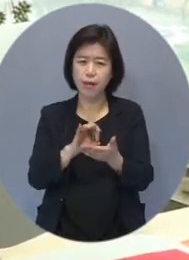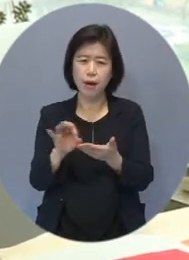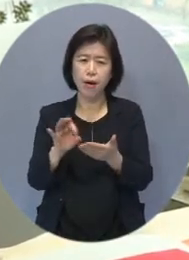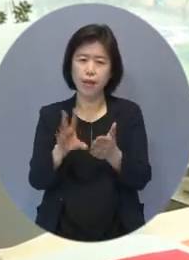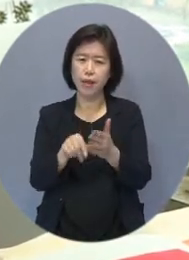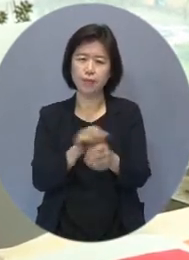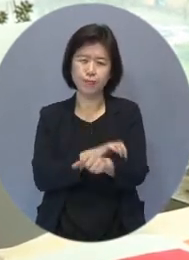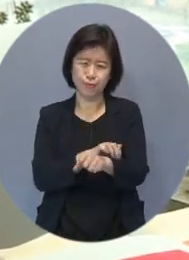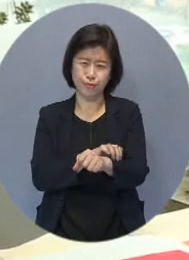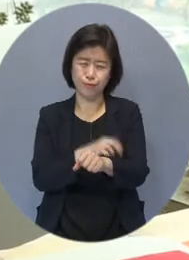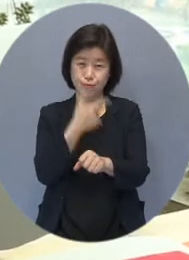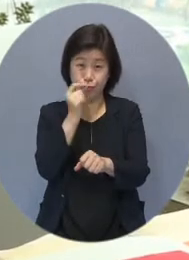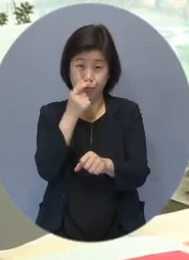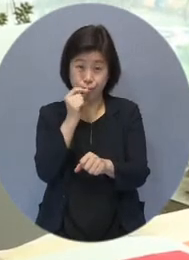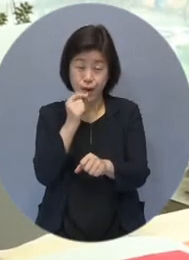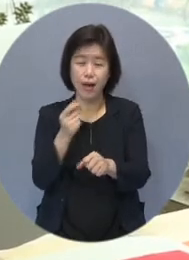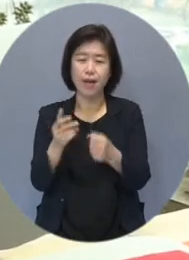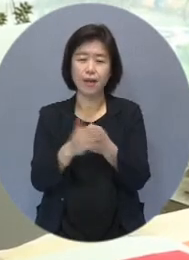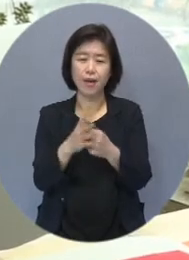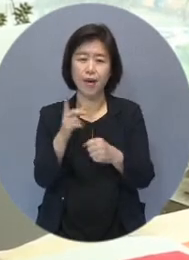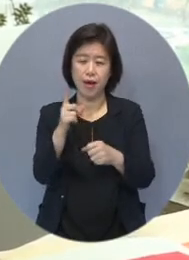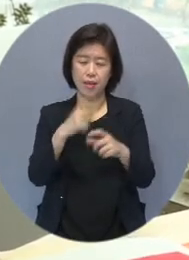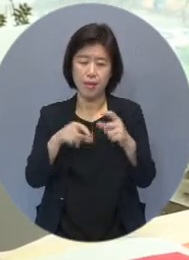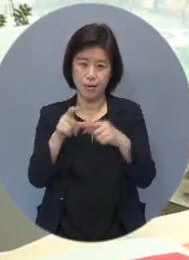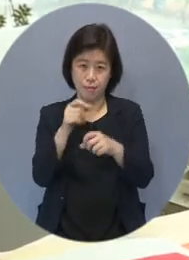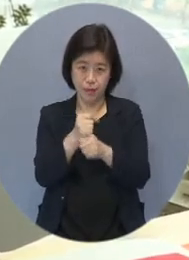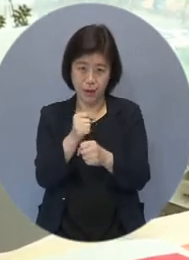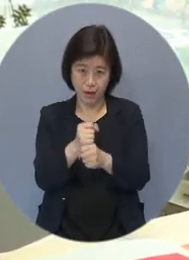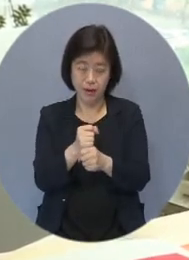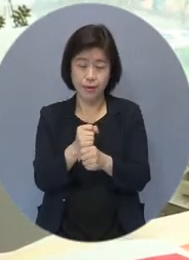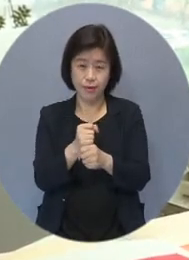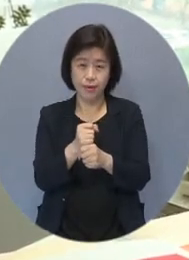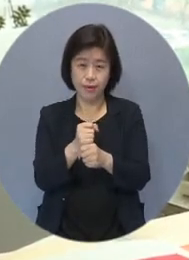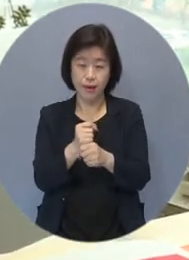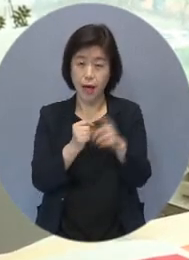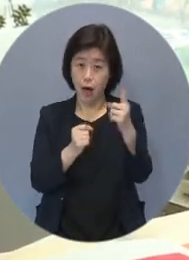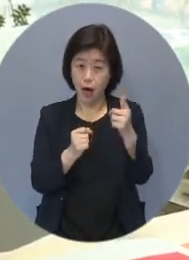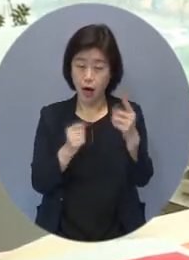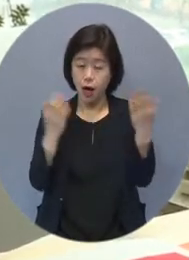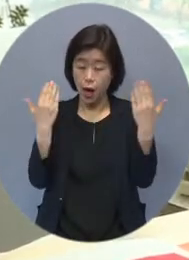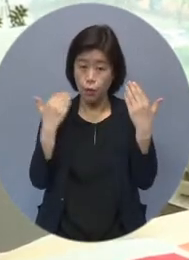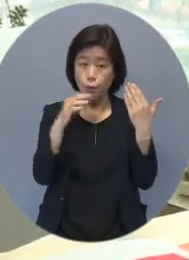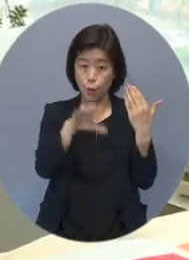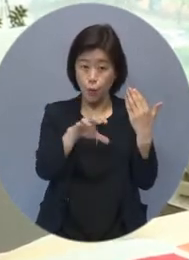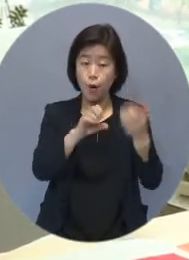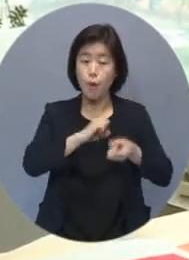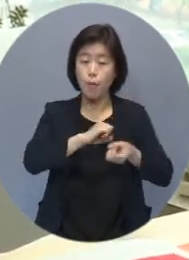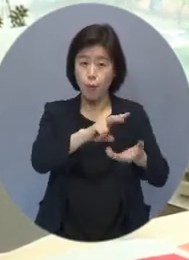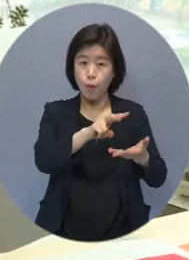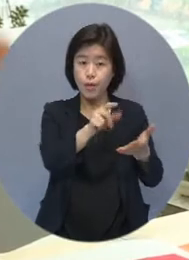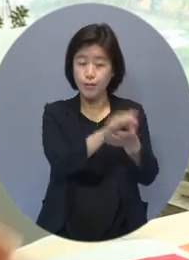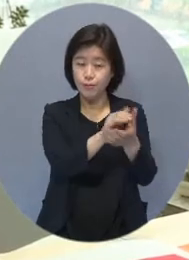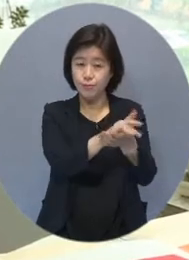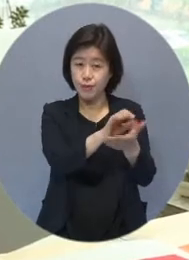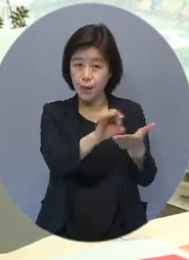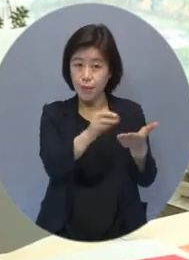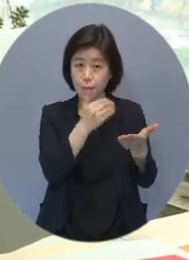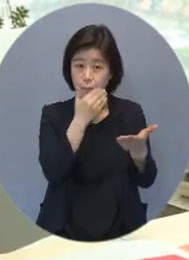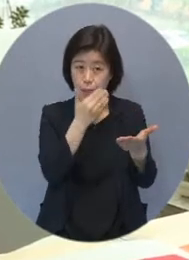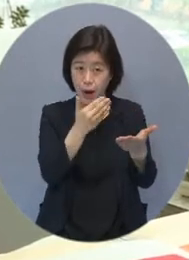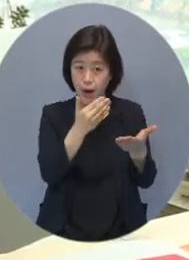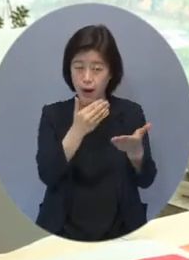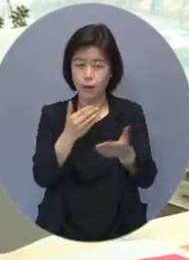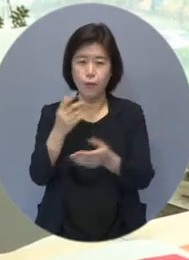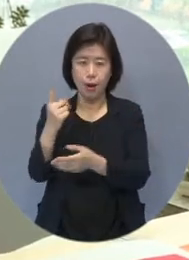권을 더 제작해서 한 권은 우리 이제 학교에다가 친구들 볼 수 있게끔 보내주고 한 권은 이제 대외적으로 사용할